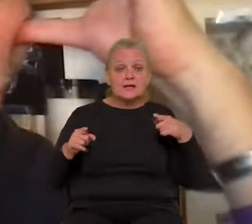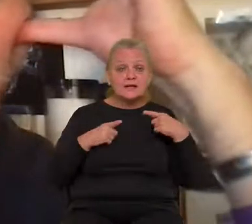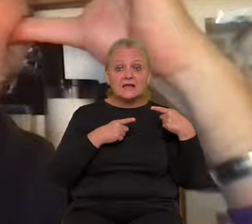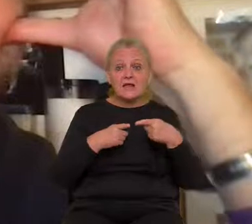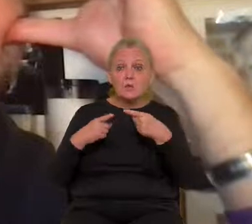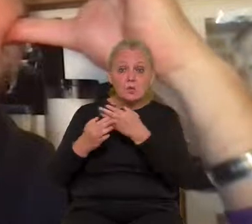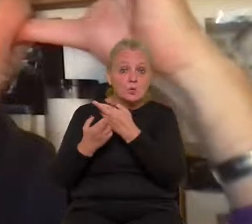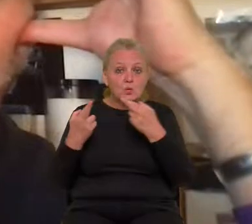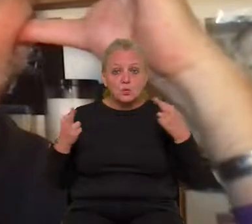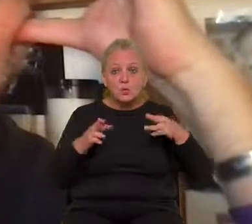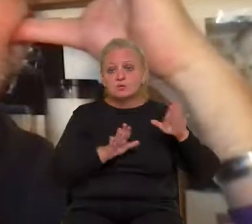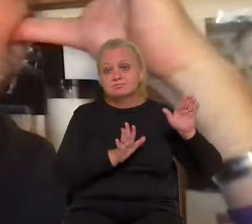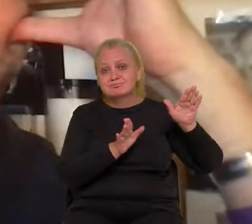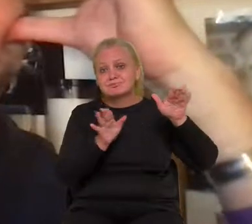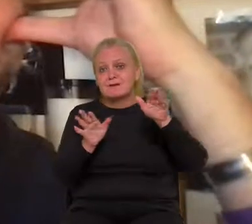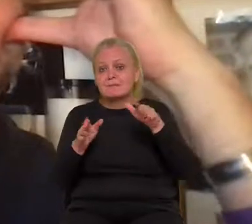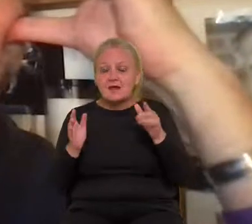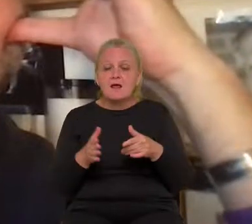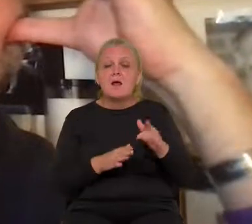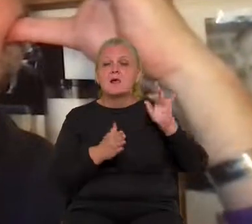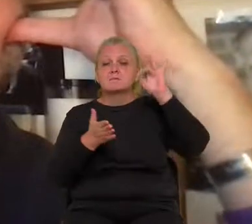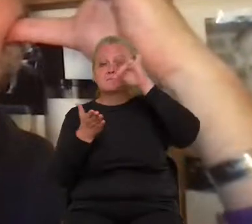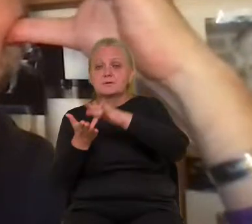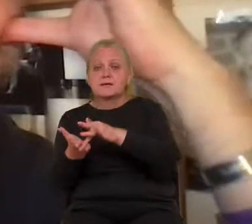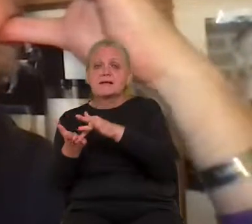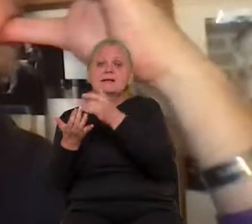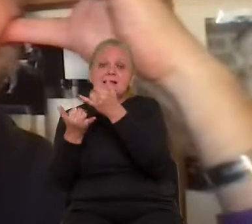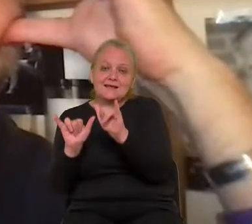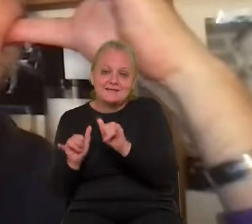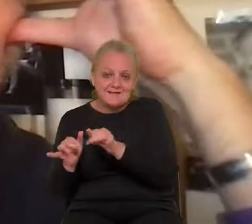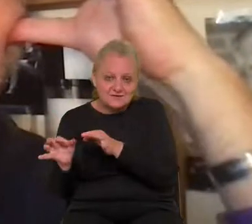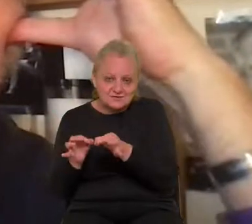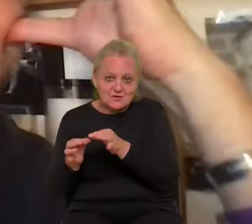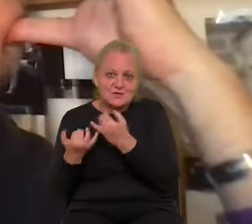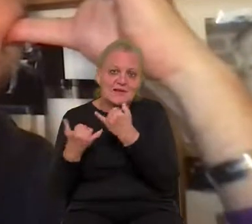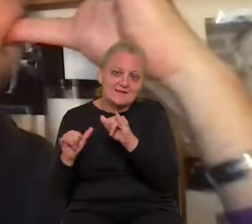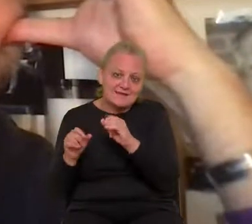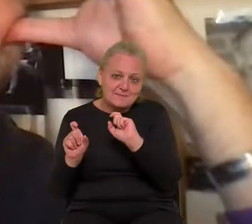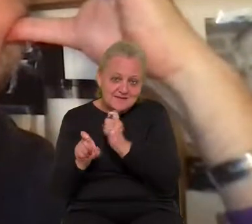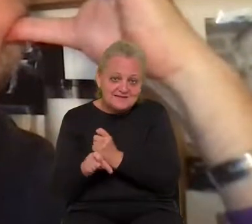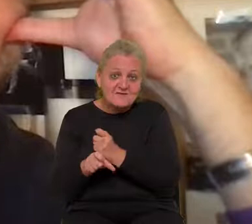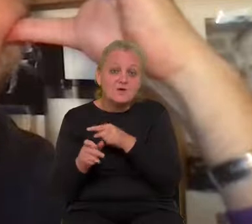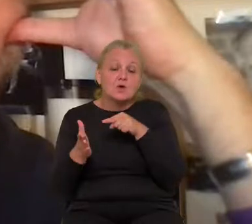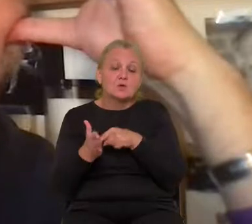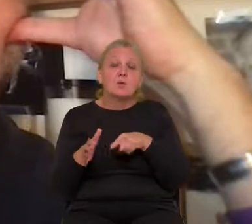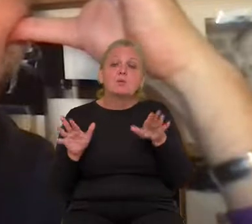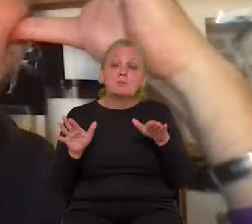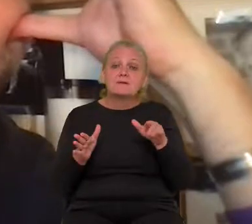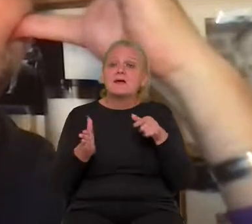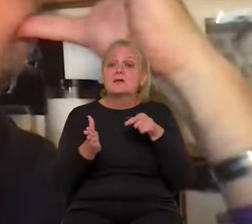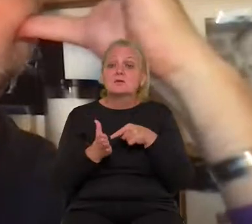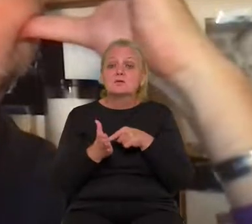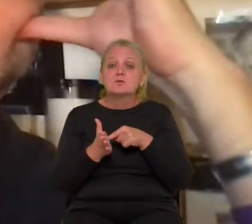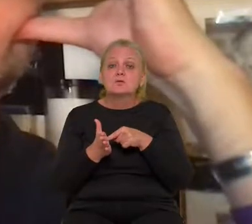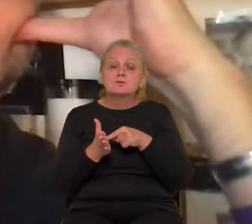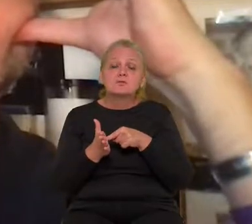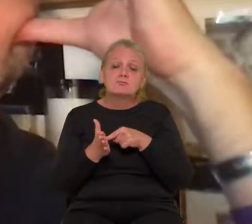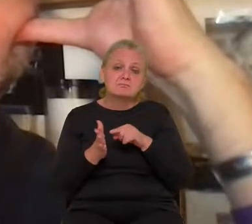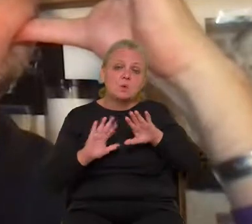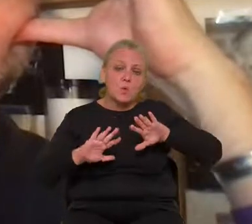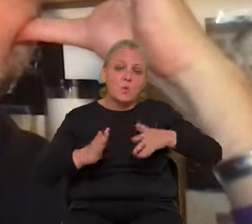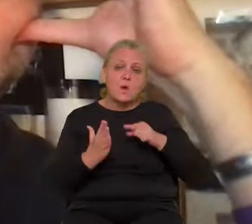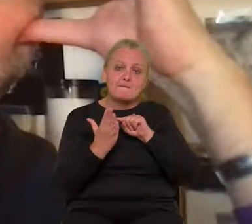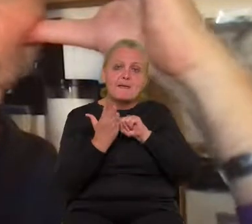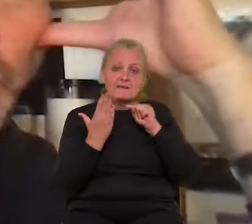kierunków i jako lądują w innych historiach. Tak więc ptaki są to dla mnie, wędrowne stada ptaków są dla mnie